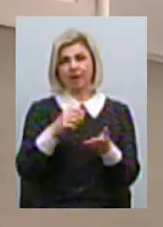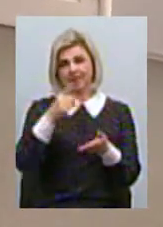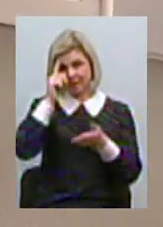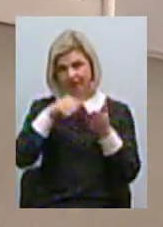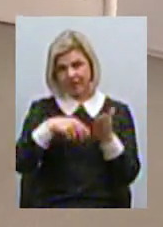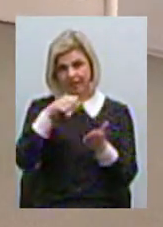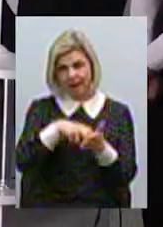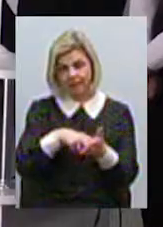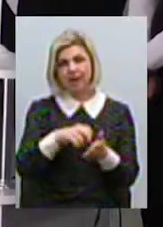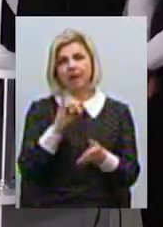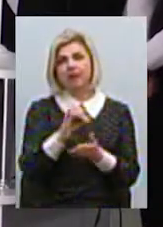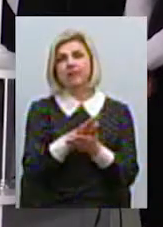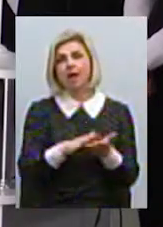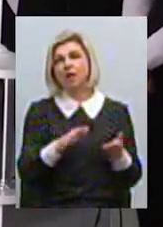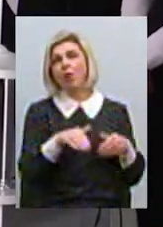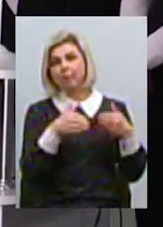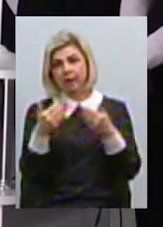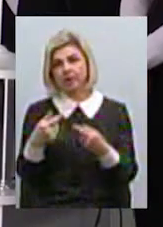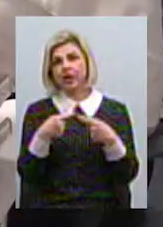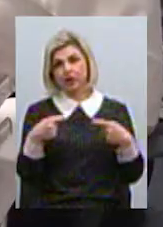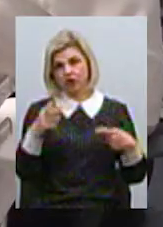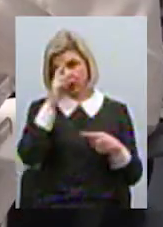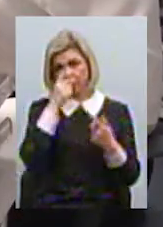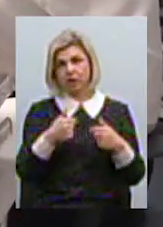подальшого звернення до інших держав.